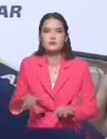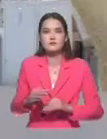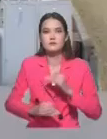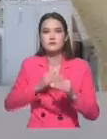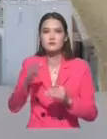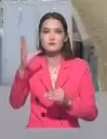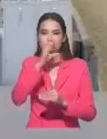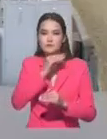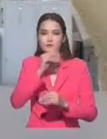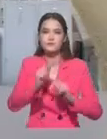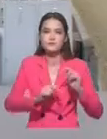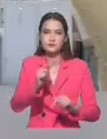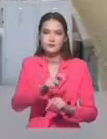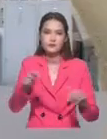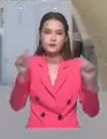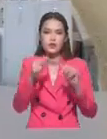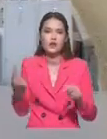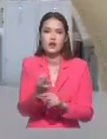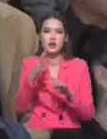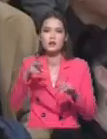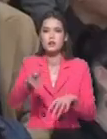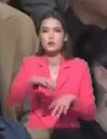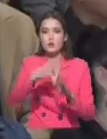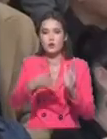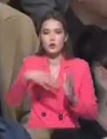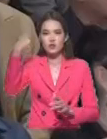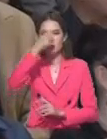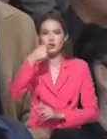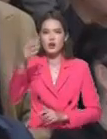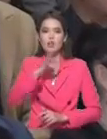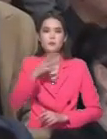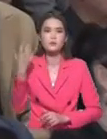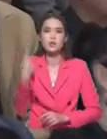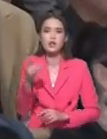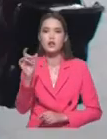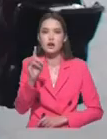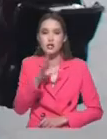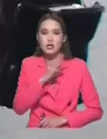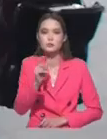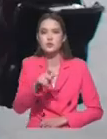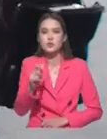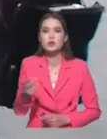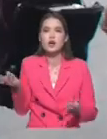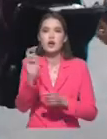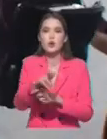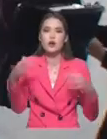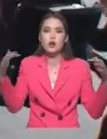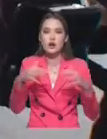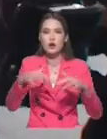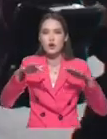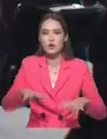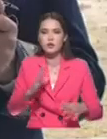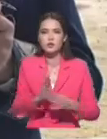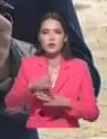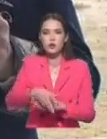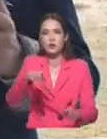ойдамыз. Отандастар форумы алғаш рет 2019 жылы өткен. Бірінші басқосуда 100-ге жуық делегат келсе, биыл екі есе көбейген. Қонақтардың